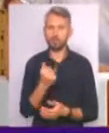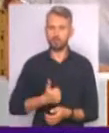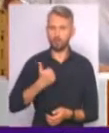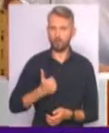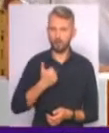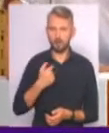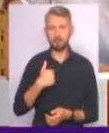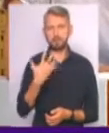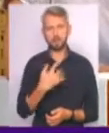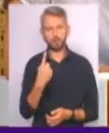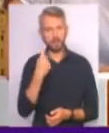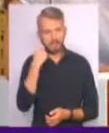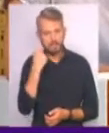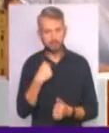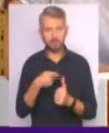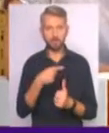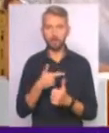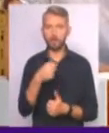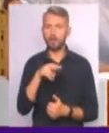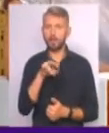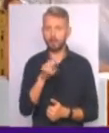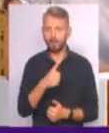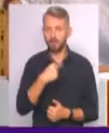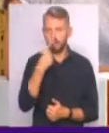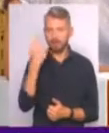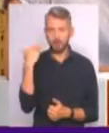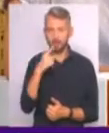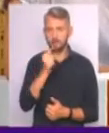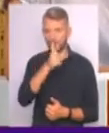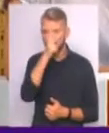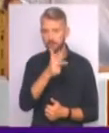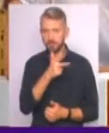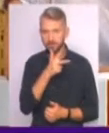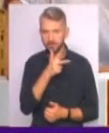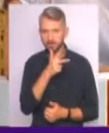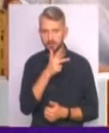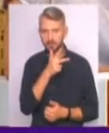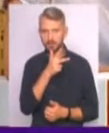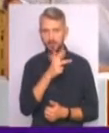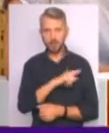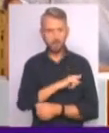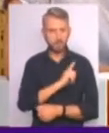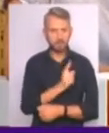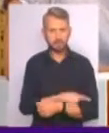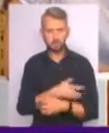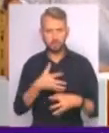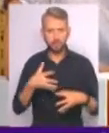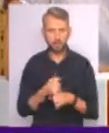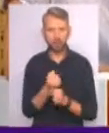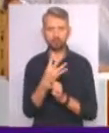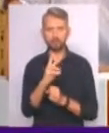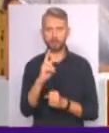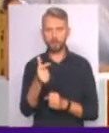мені 51 рік, звуть мене Галина. Я недавно за 3 місяці усиллями похудала на 14